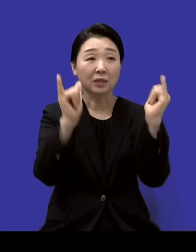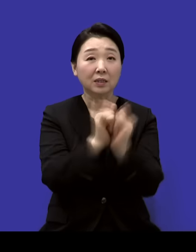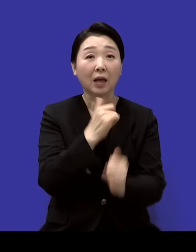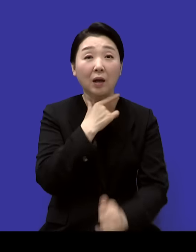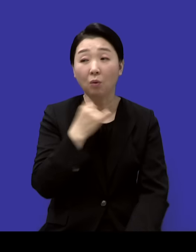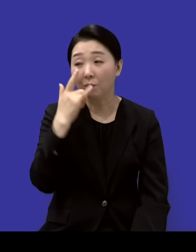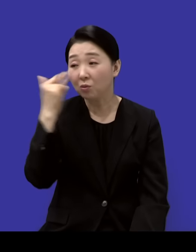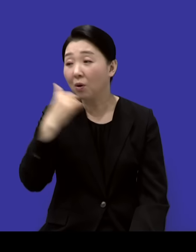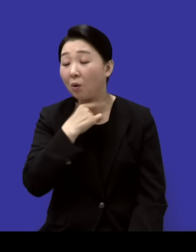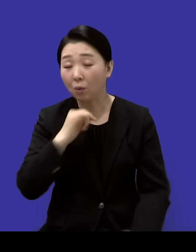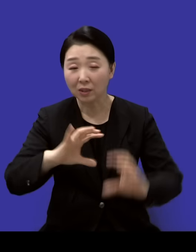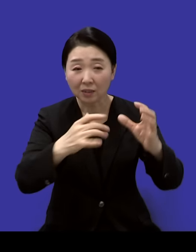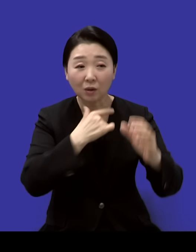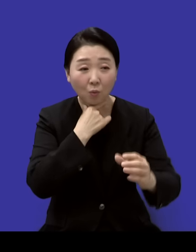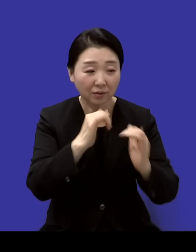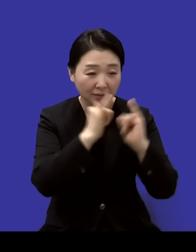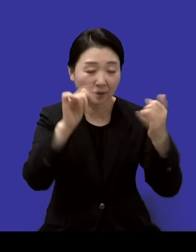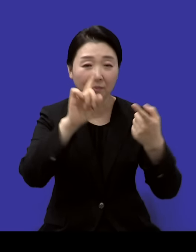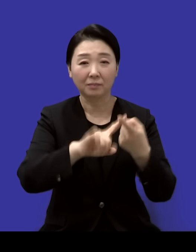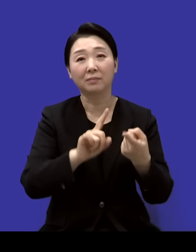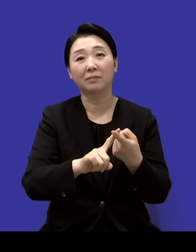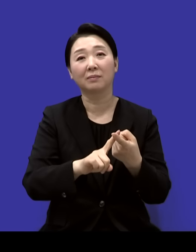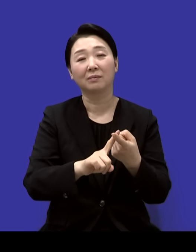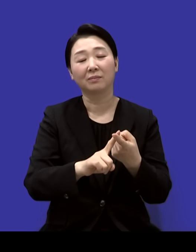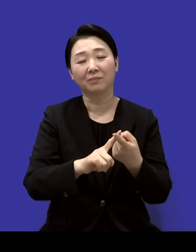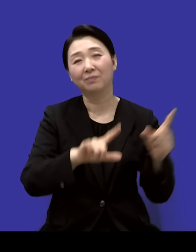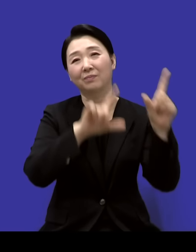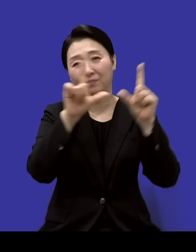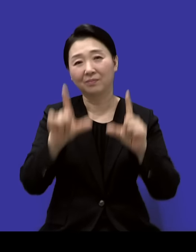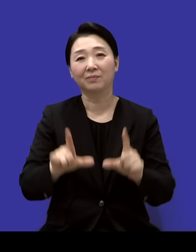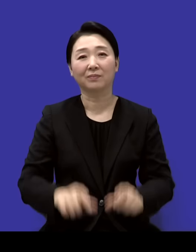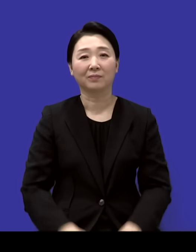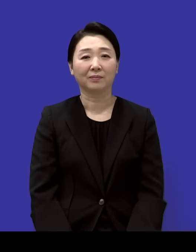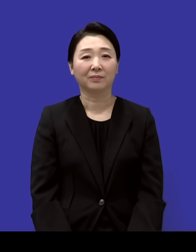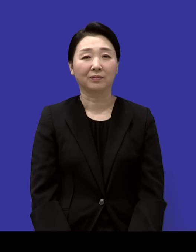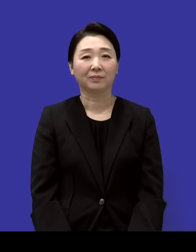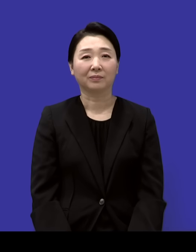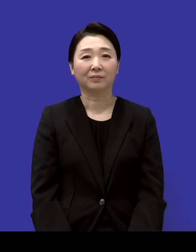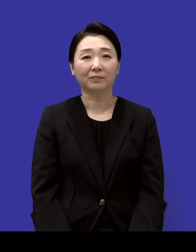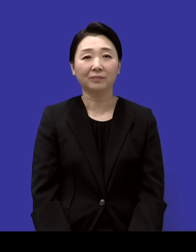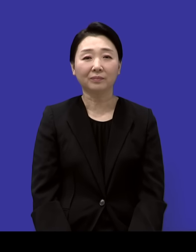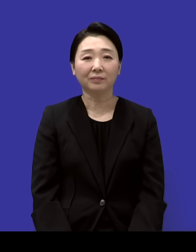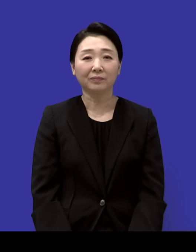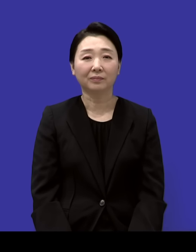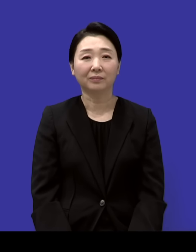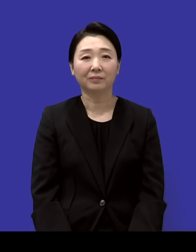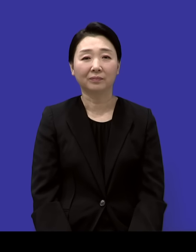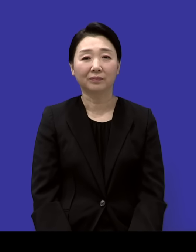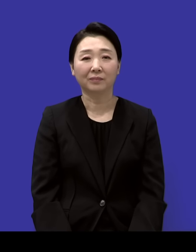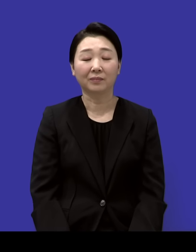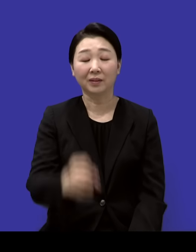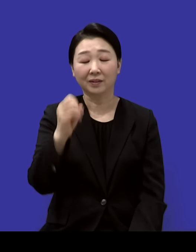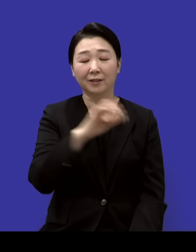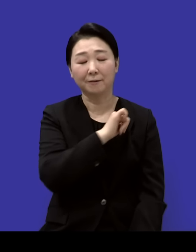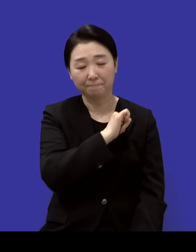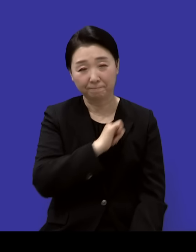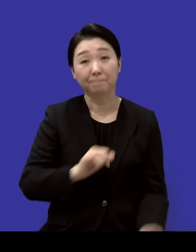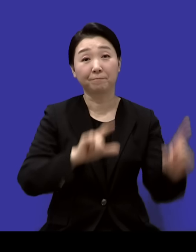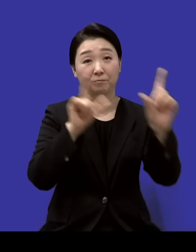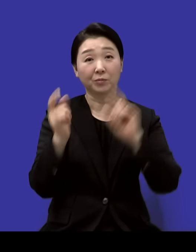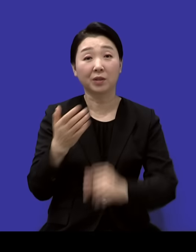부모가 원하고 세상이 원하는 사람으로 이렇게 좀 지내왔었는데 사실 그런 거 다 그냥 감내하고 살 수